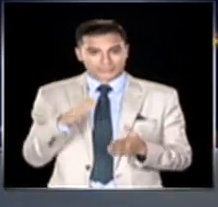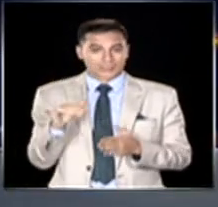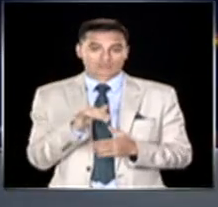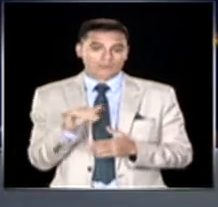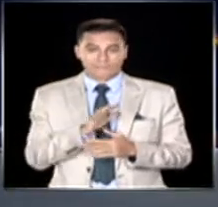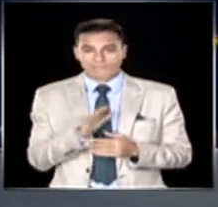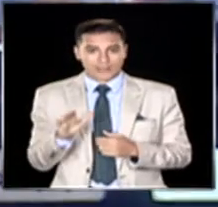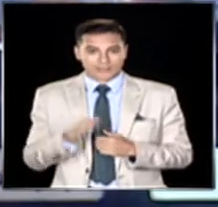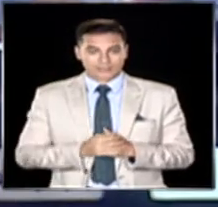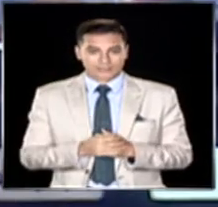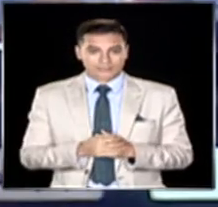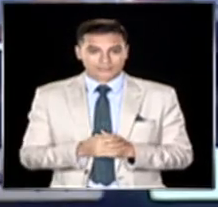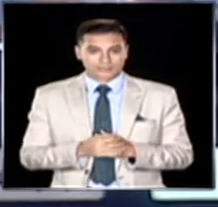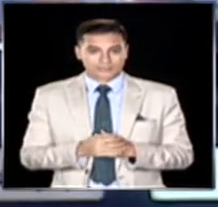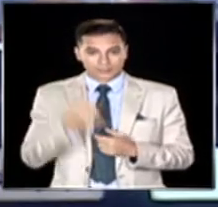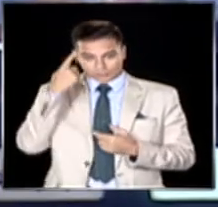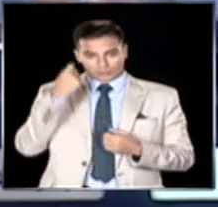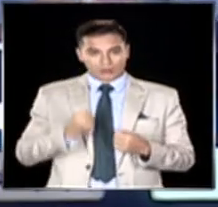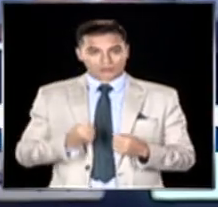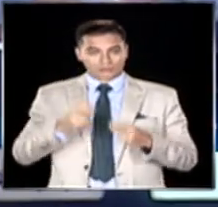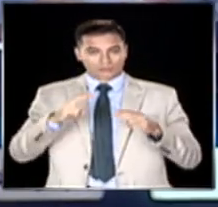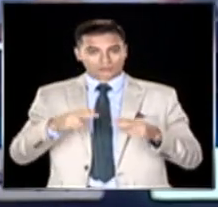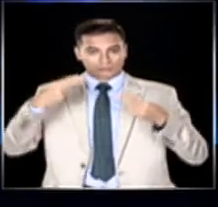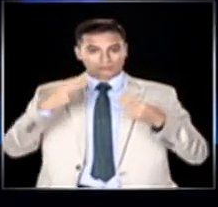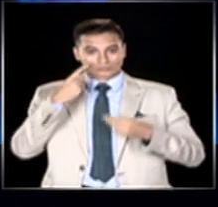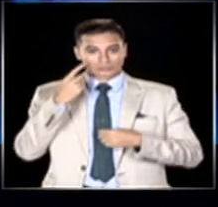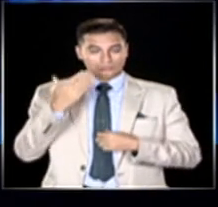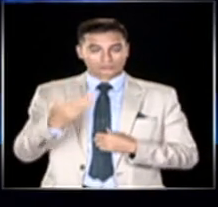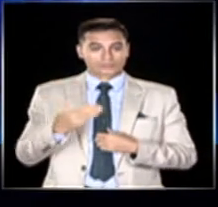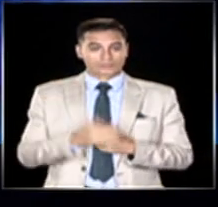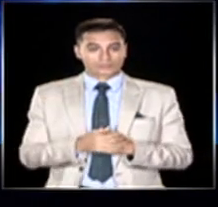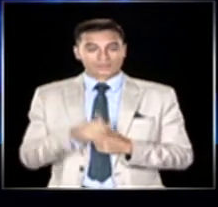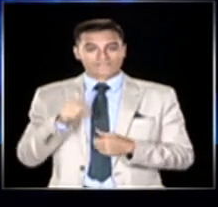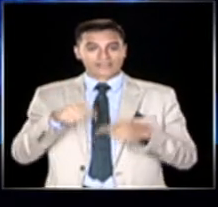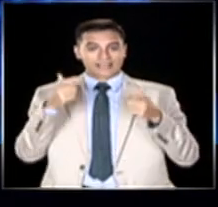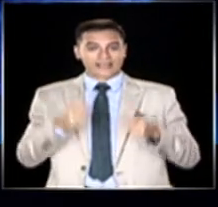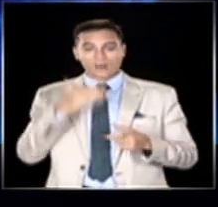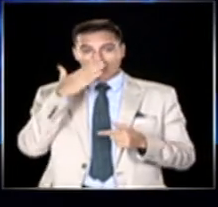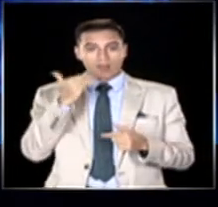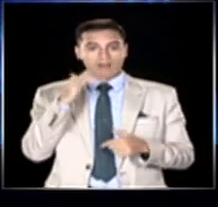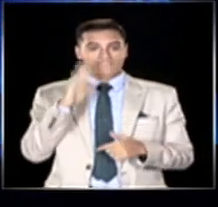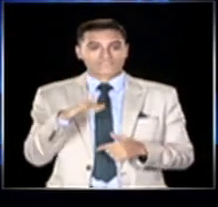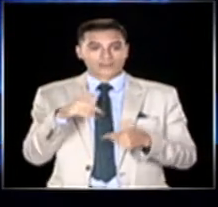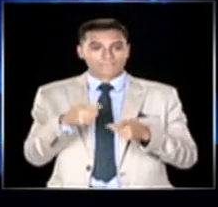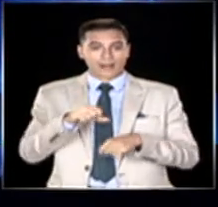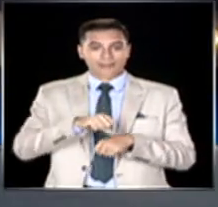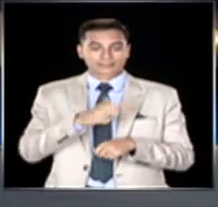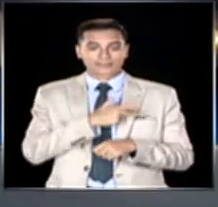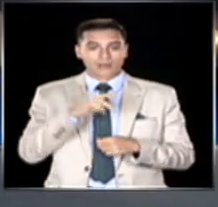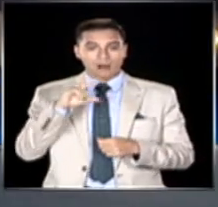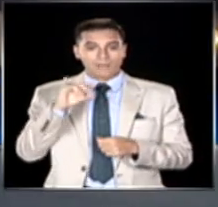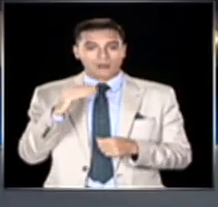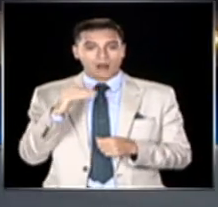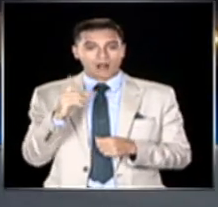أكتر. تحت الضغط كاونتر. في أي دولة خليجية تقع مدينة